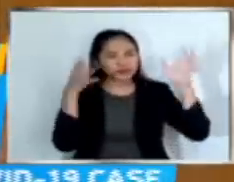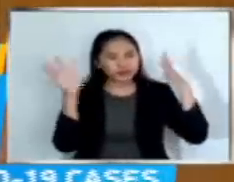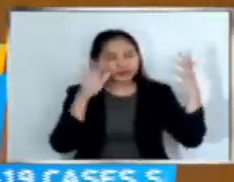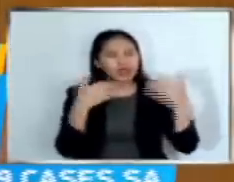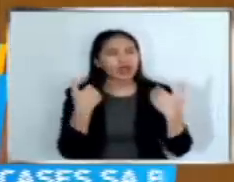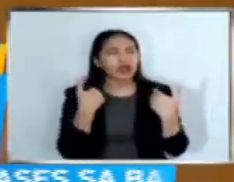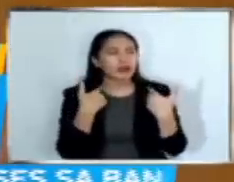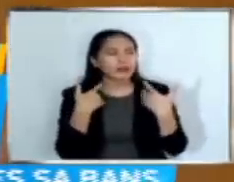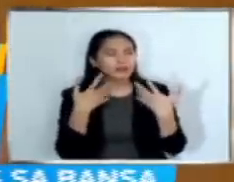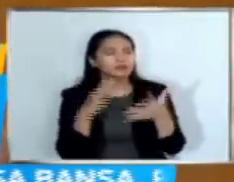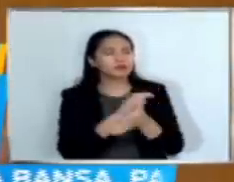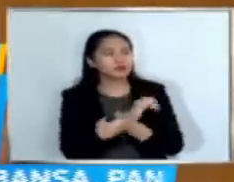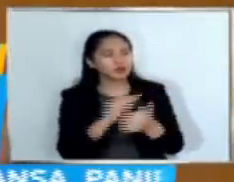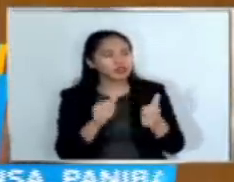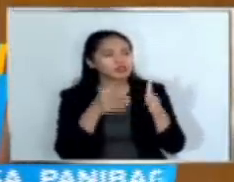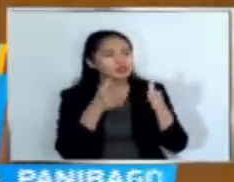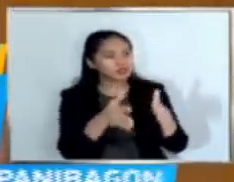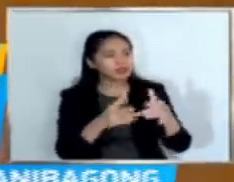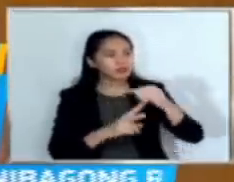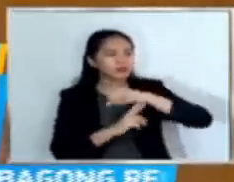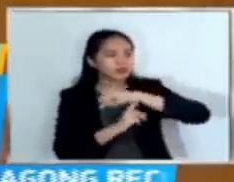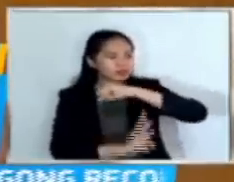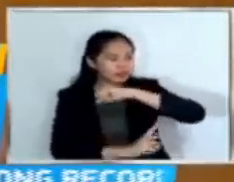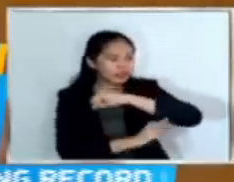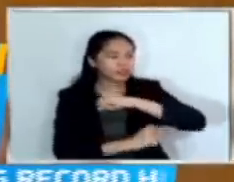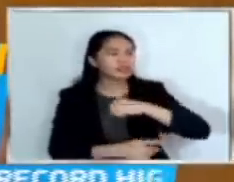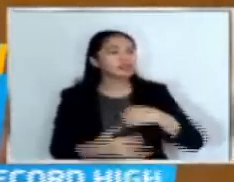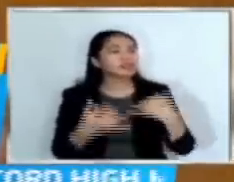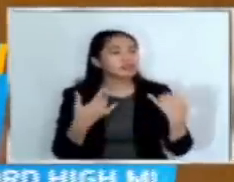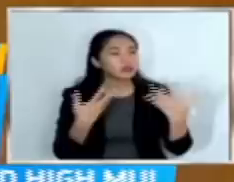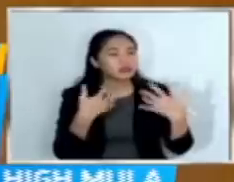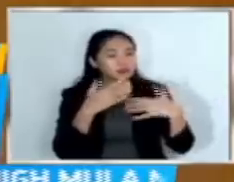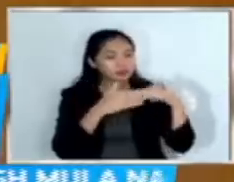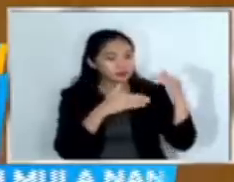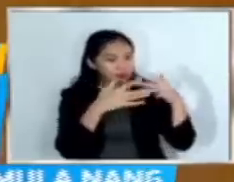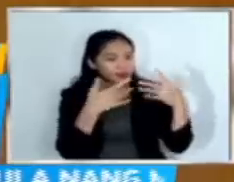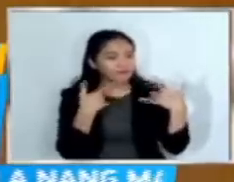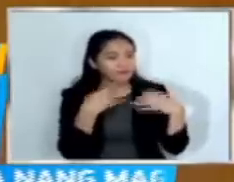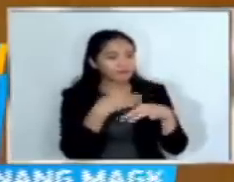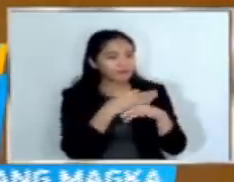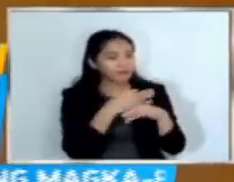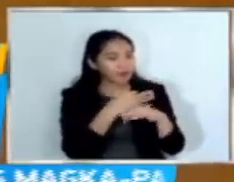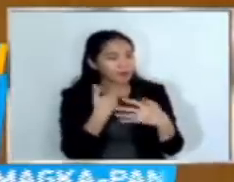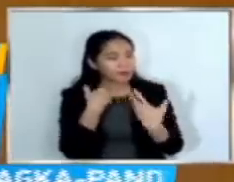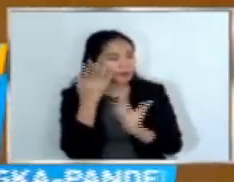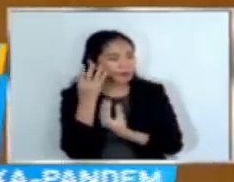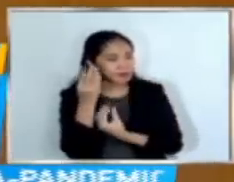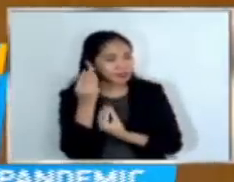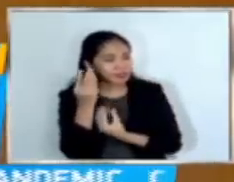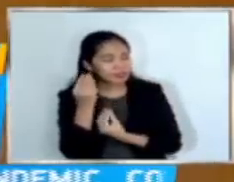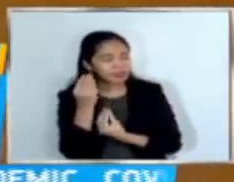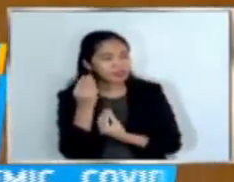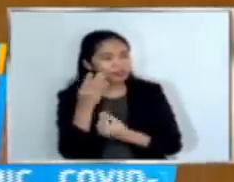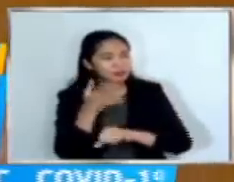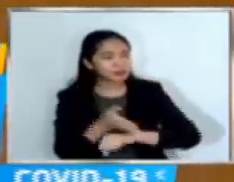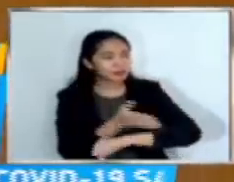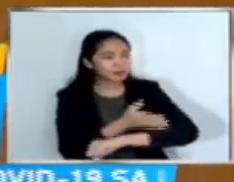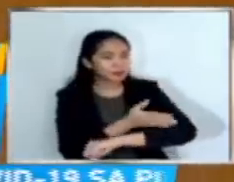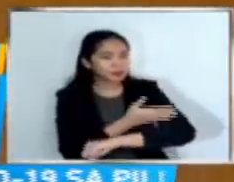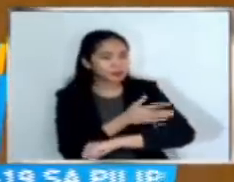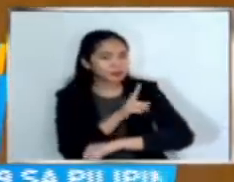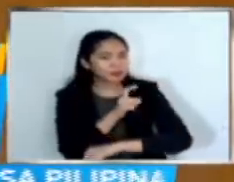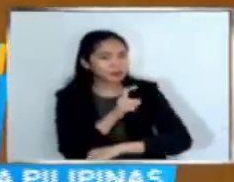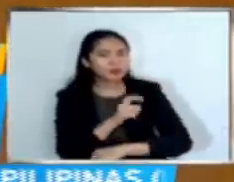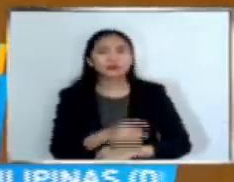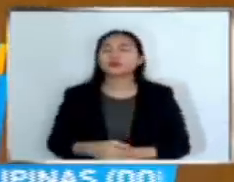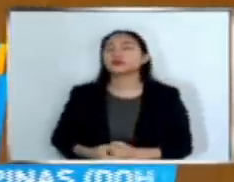kalsada, tulay. Totoo po yan. Yung sa infrastructure, meron na ho ba tayo ngayon na more or less nakitang detalye kung paano,